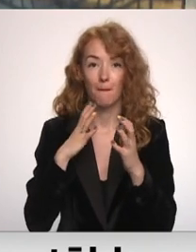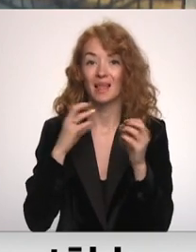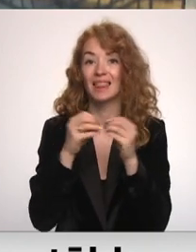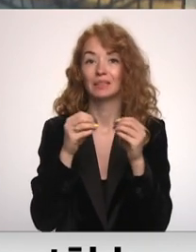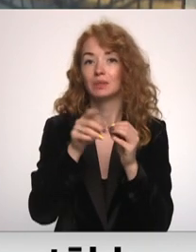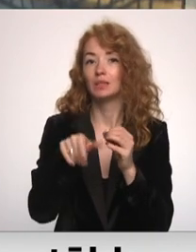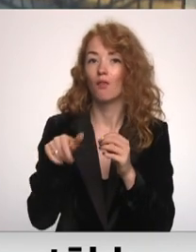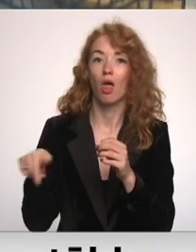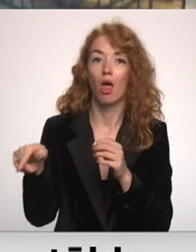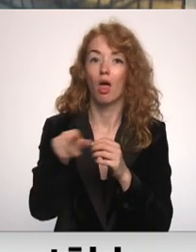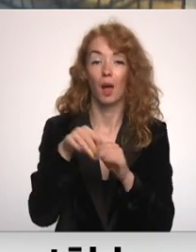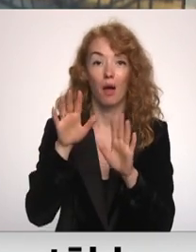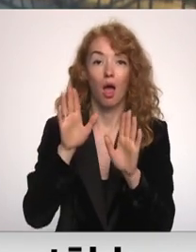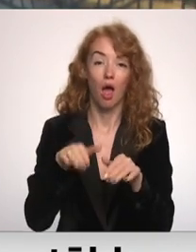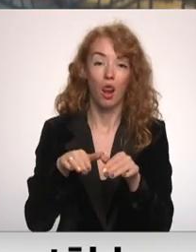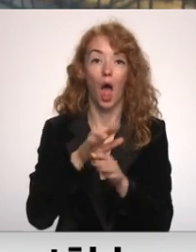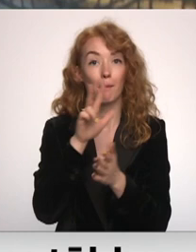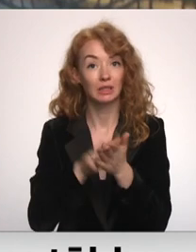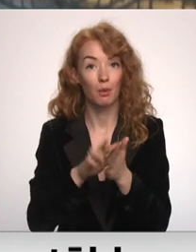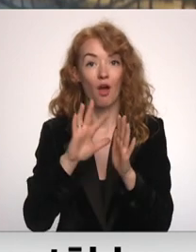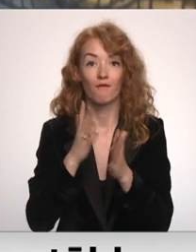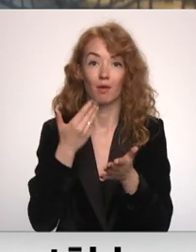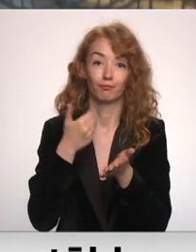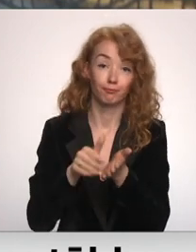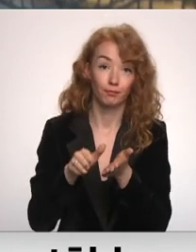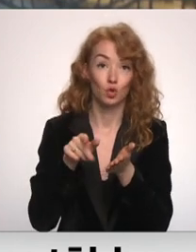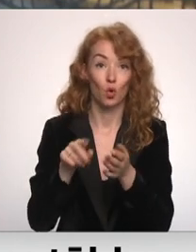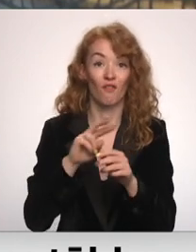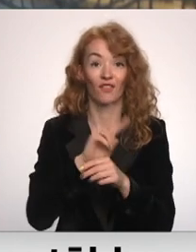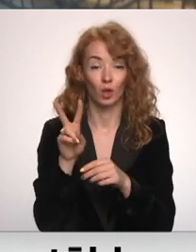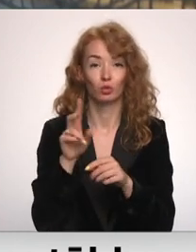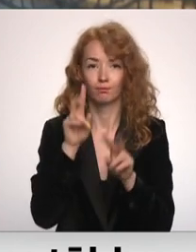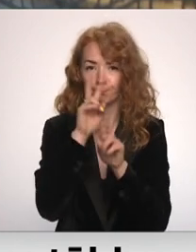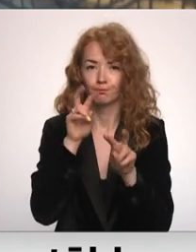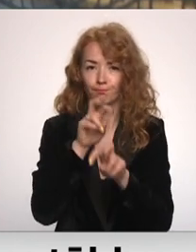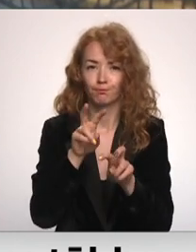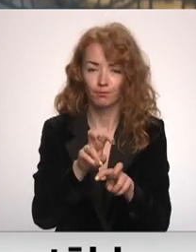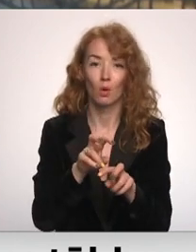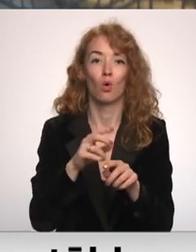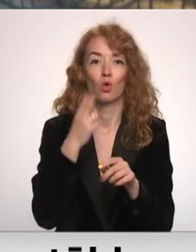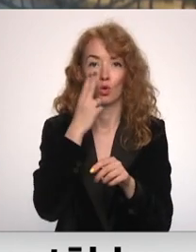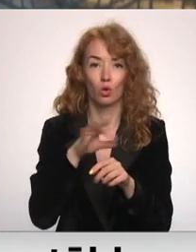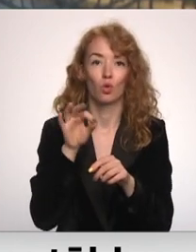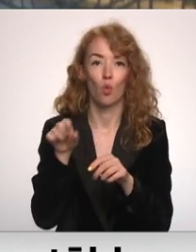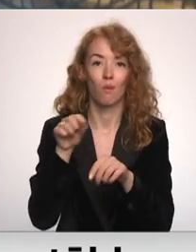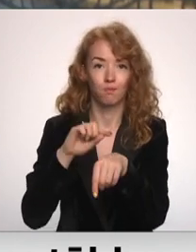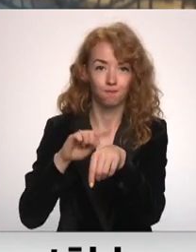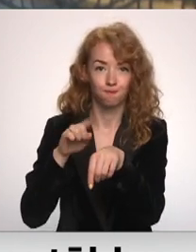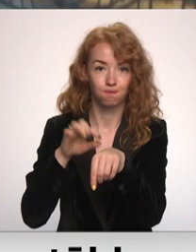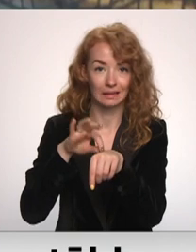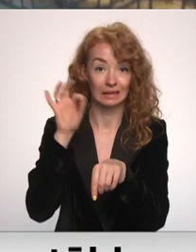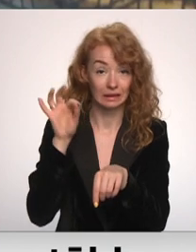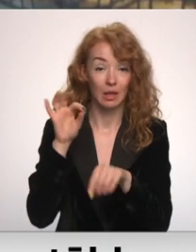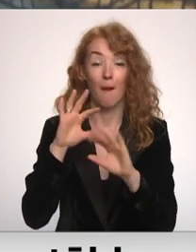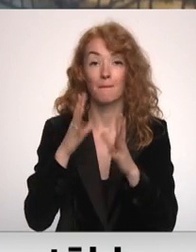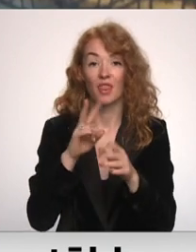10 cilvēkiem. Lai noliektu vai apstiprinātu vīrusu, tiek analizēts materiāls, kas paņemts no pūslīšu uz cilvēka ādas.